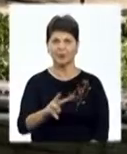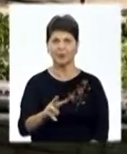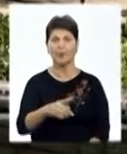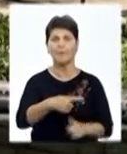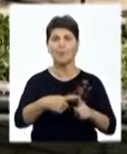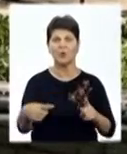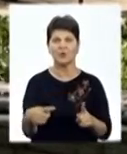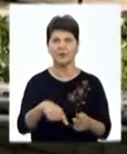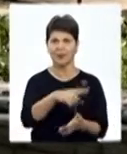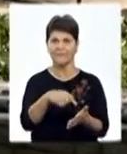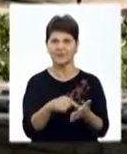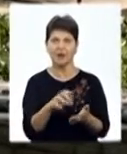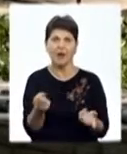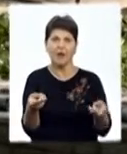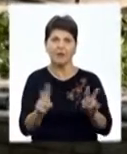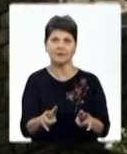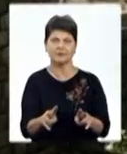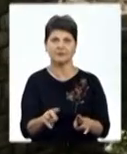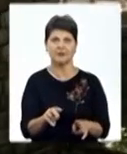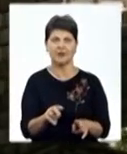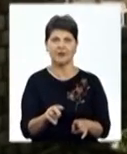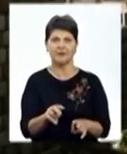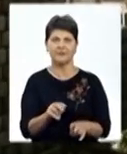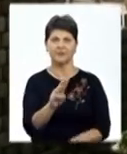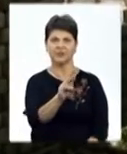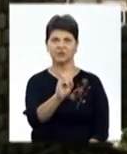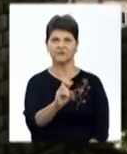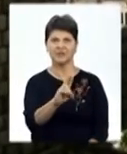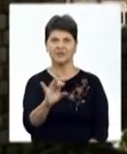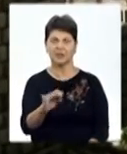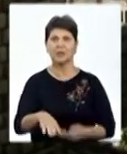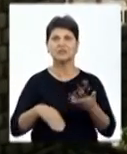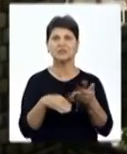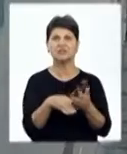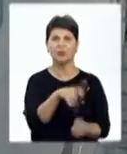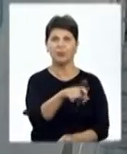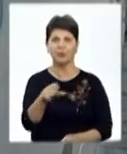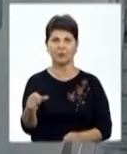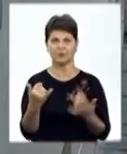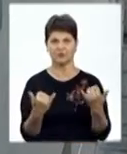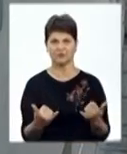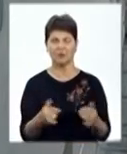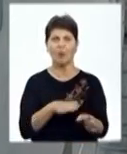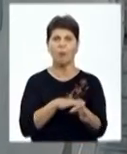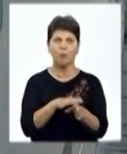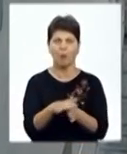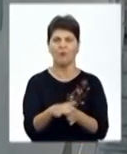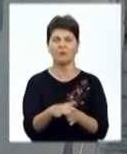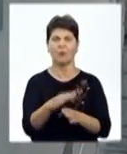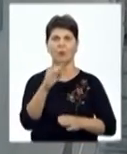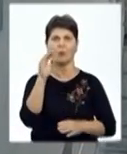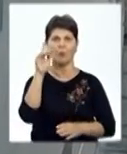з міської скарбниці, решту дали шведські спонсори. Крім цього, минулого року розпочали повне утеплення будівлі.